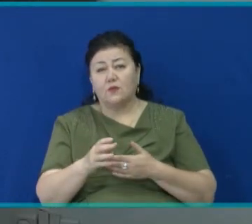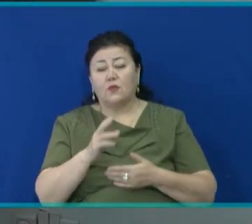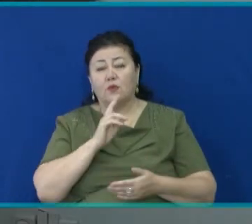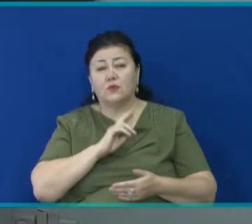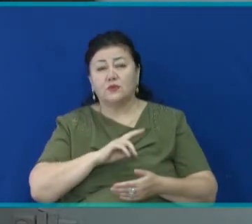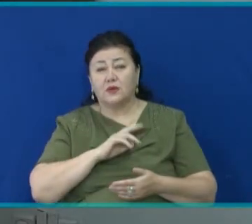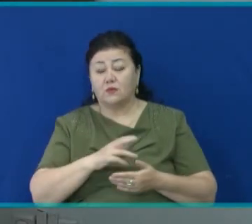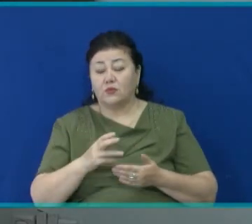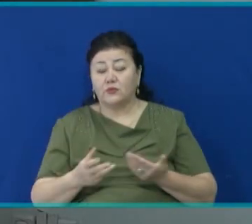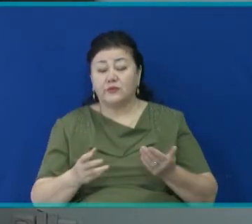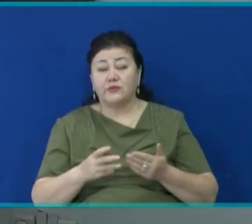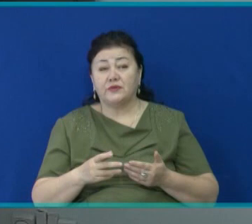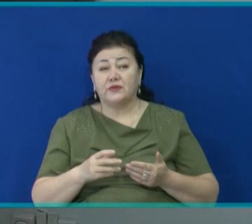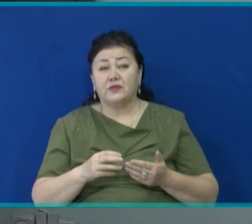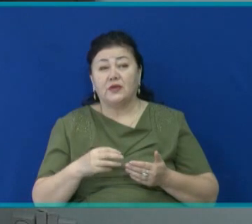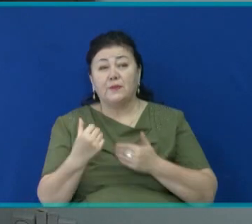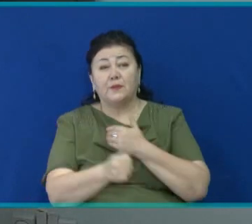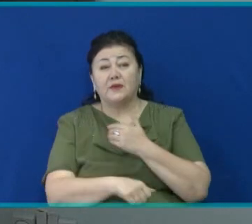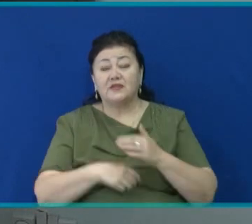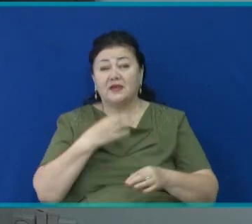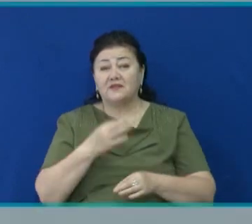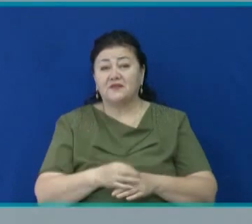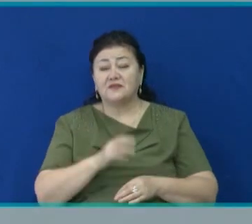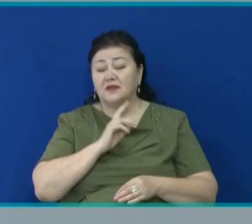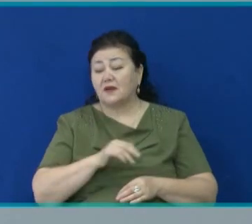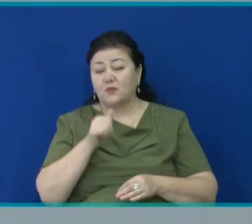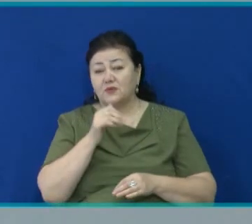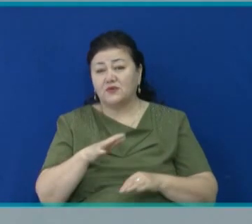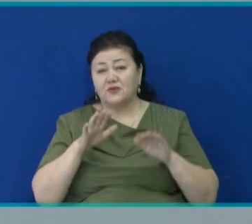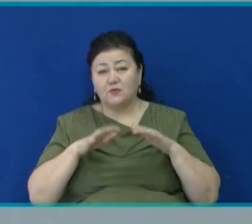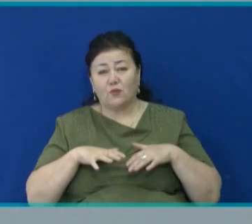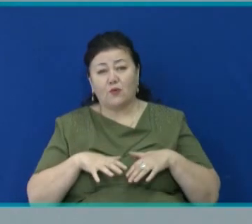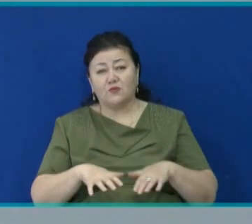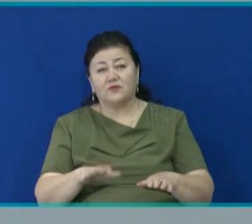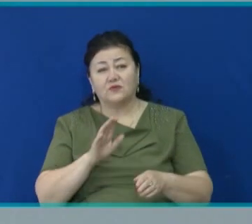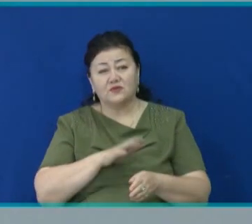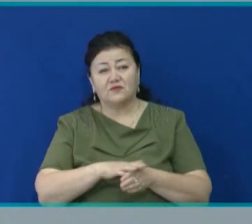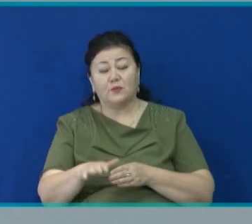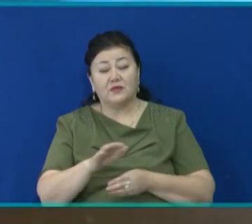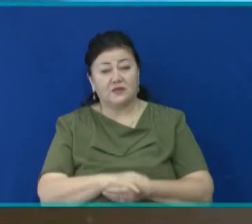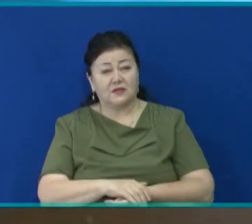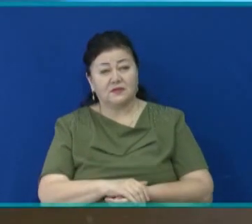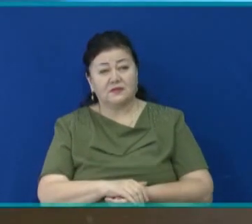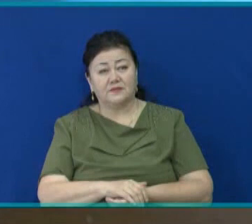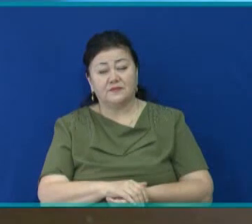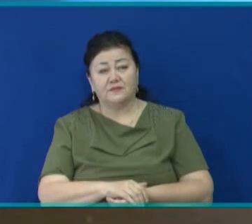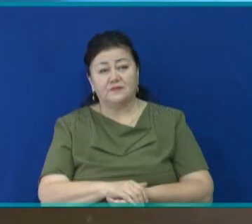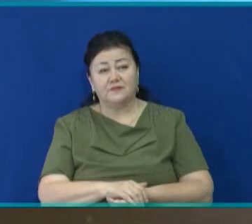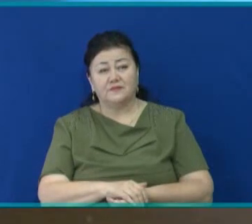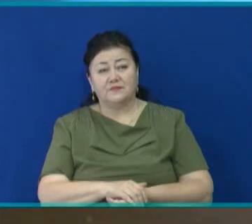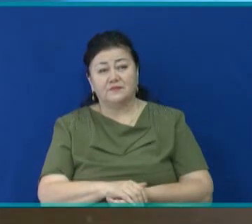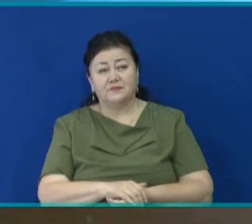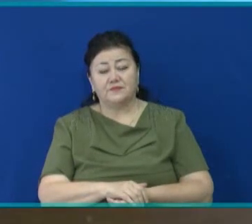ответственные должности в коммерческих организациях. Решение суда еще не вступило в законную силу. Где они